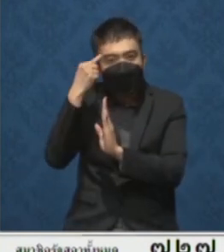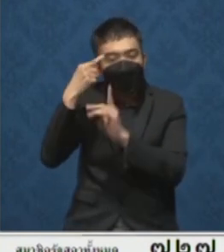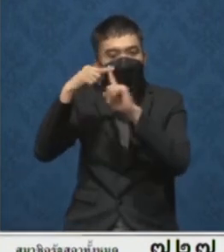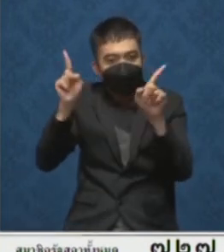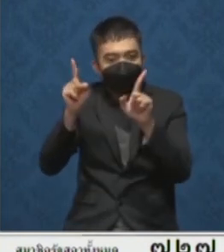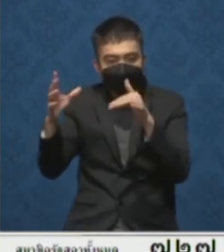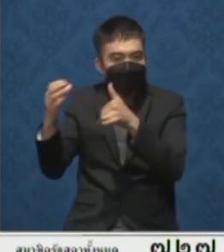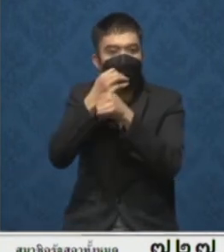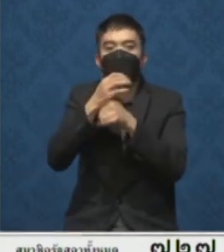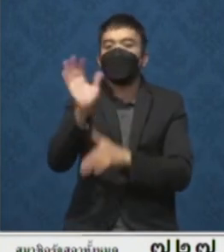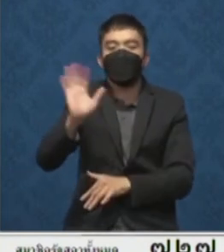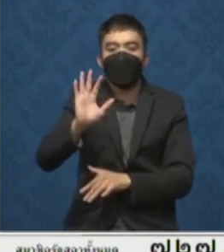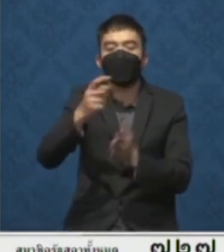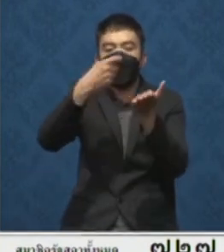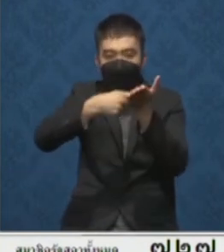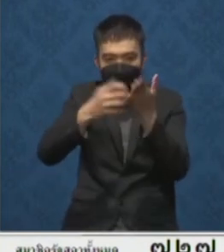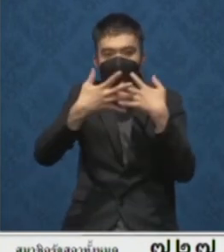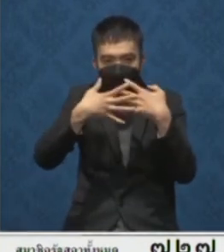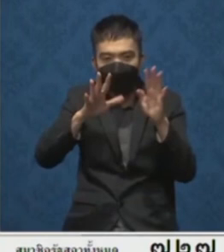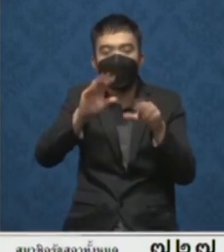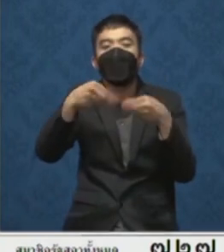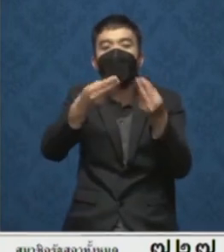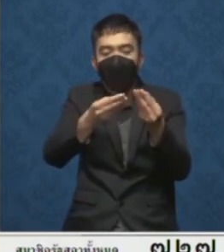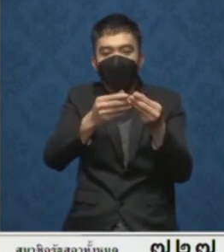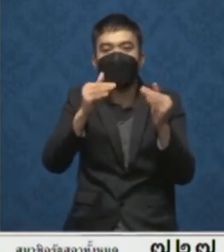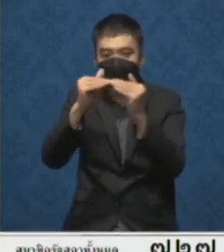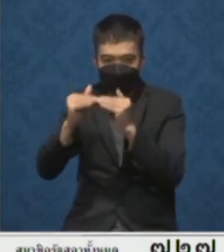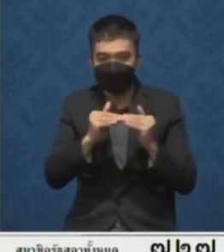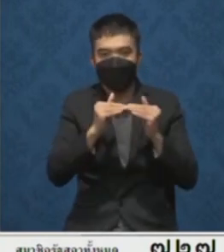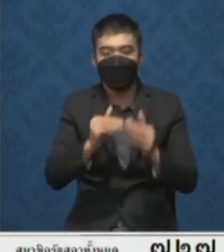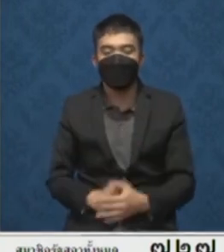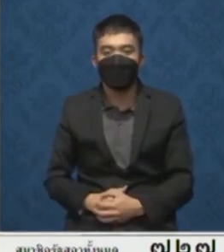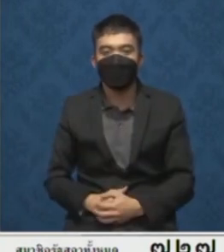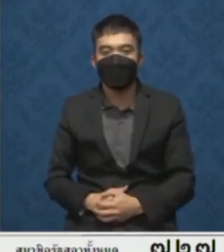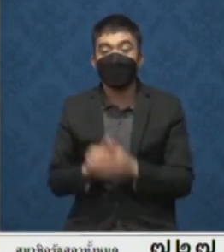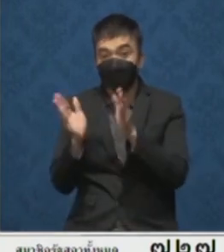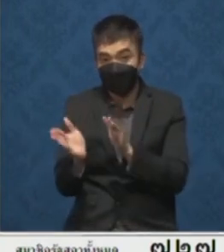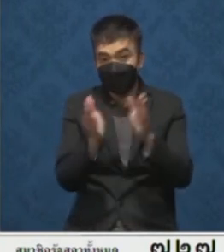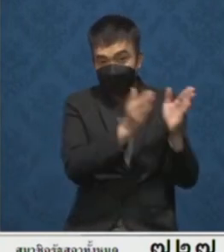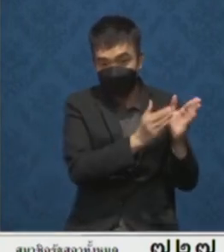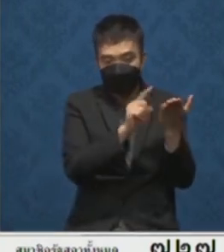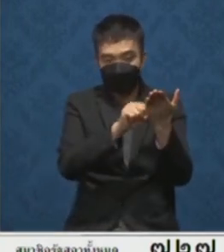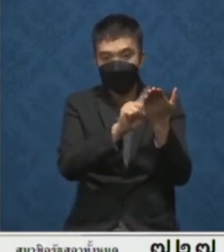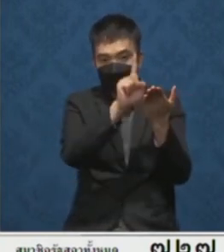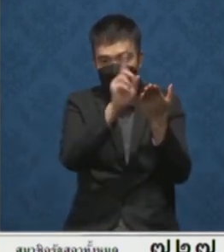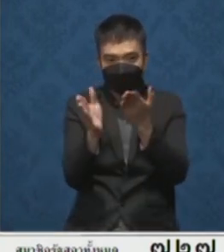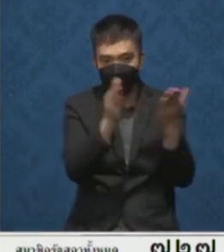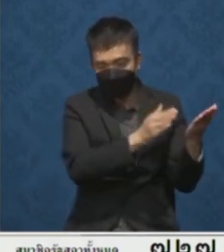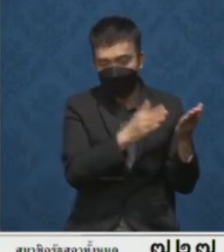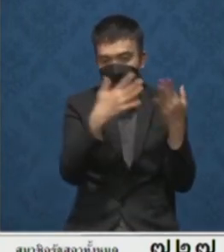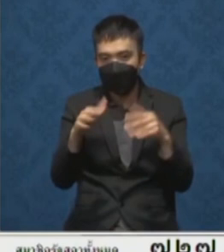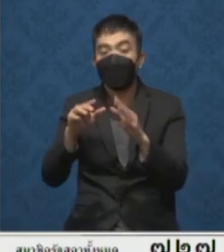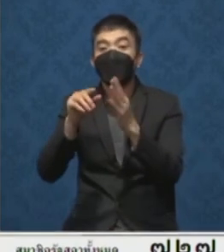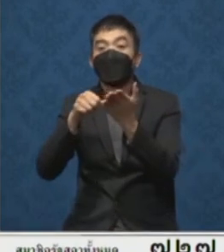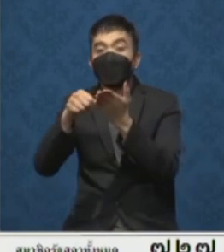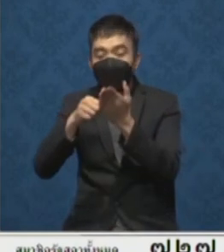อคืนความเชื่อมั่นให้กับกระบวนการยุติธรรมด้วยค่ะส่วนอีกฉบับหนึ่งค่ะท่านประธานคะดิฉันขออภิปรายร่างแก้ไขเพิ่มเติมรัฐธร